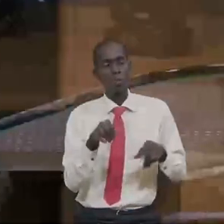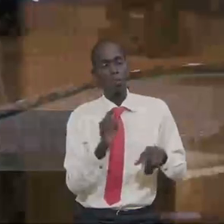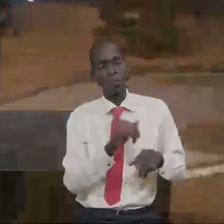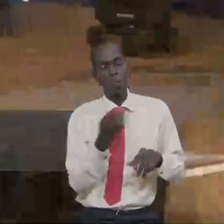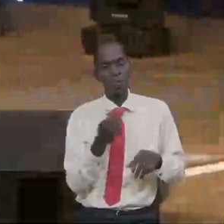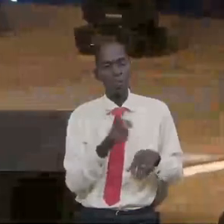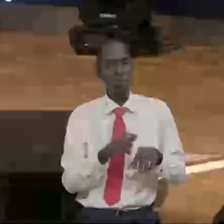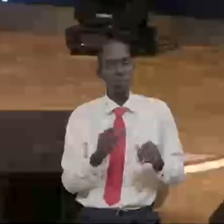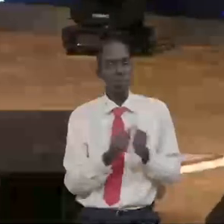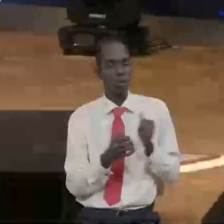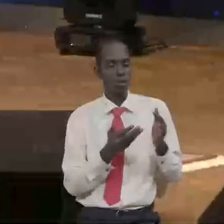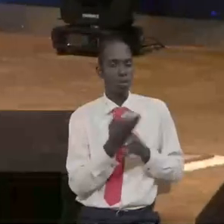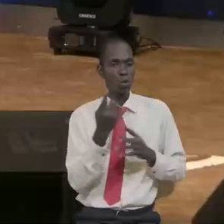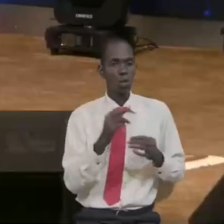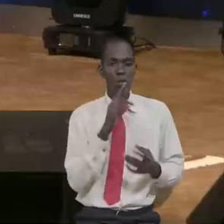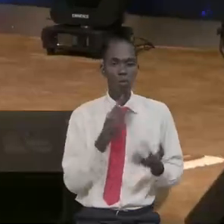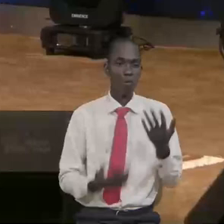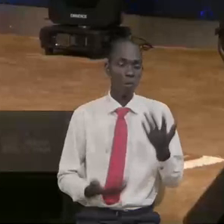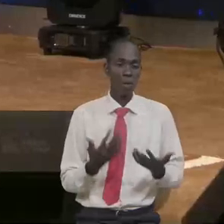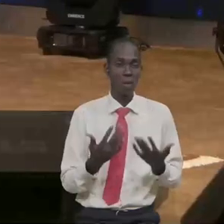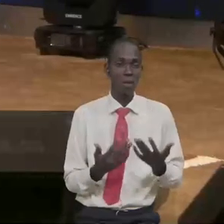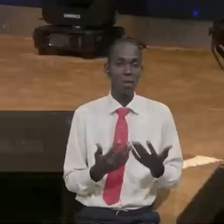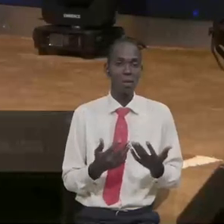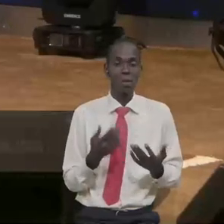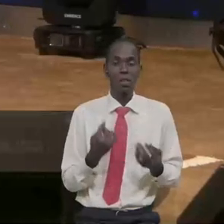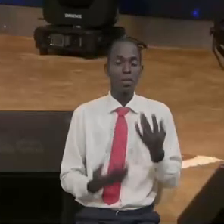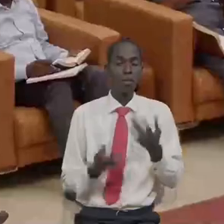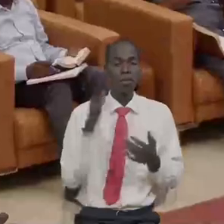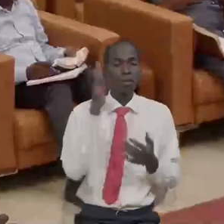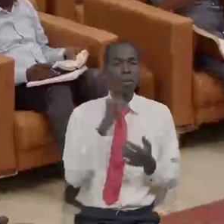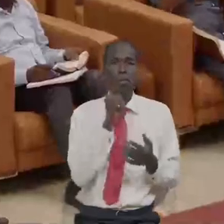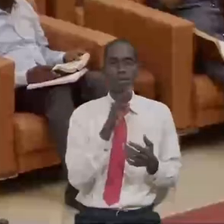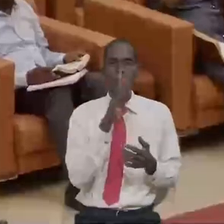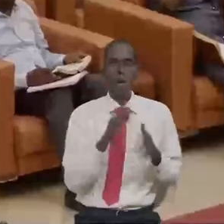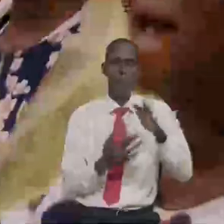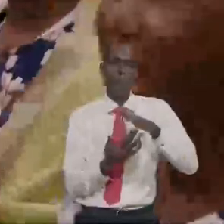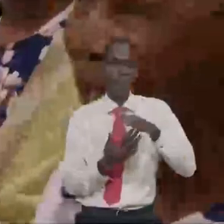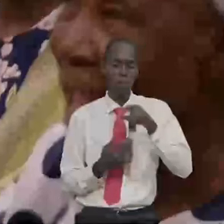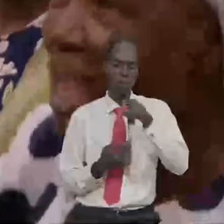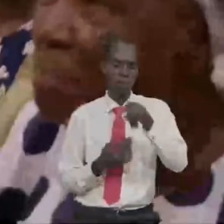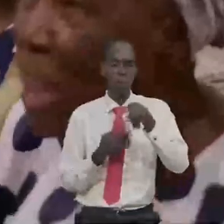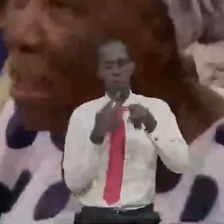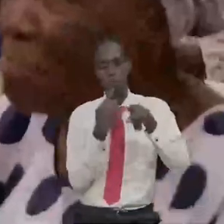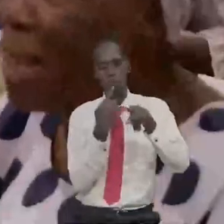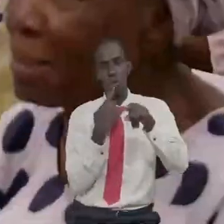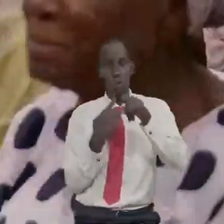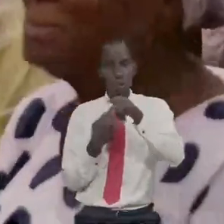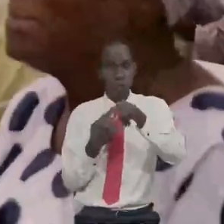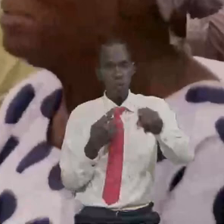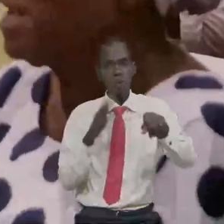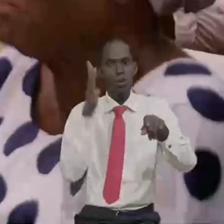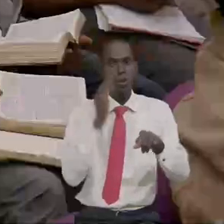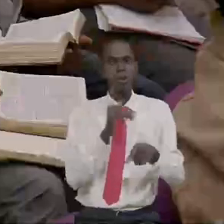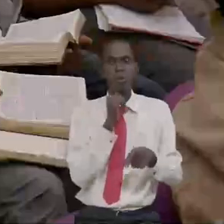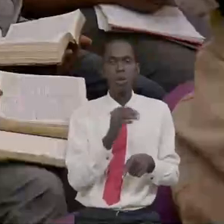si tu marches dans le feu, tu ne te brûleras pas. Toi, tu ne te brûleras pas